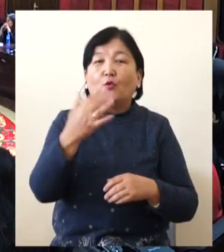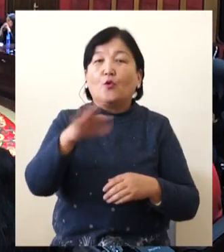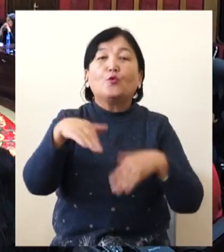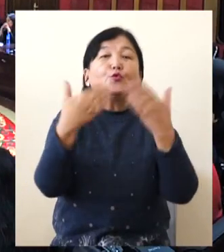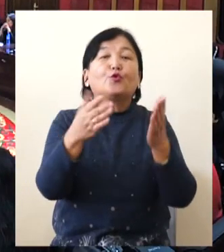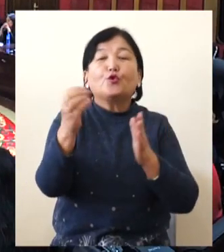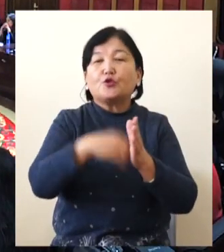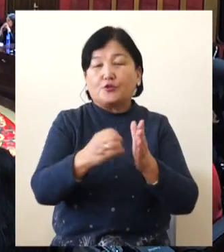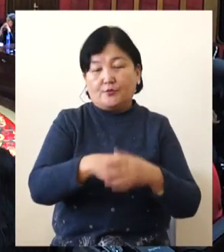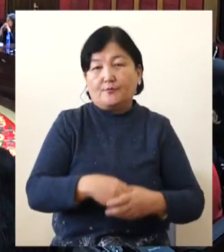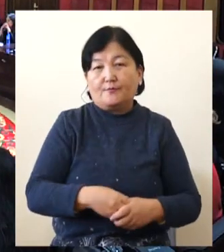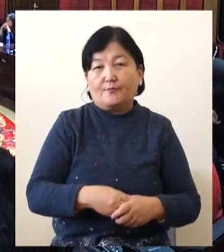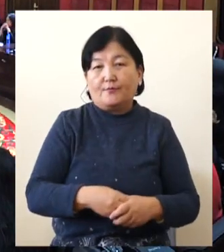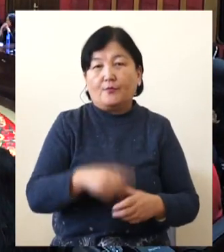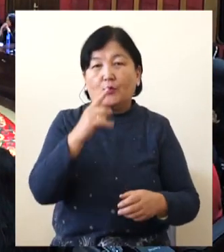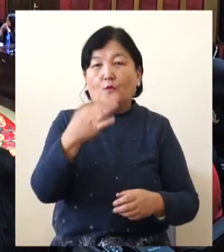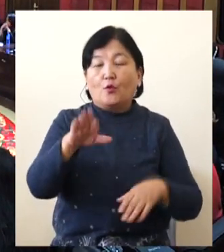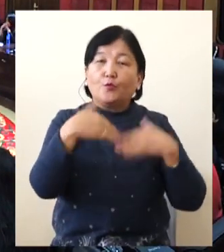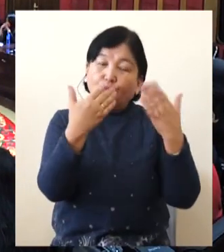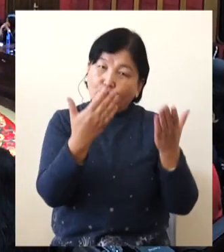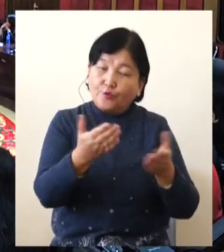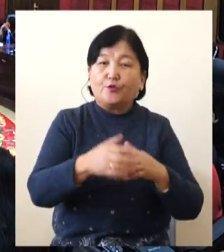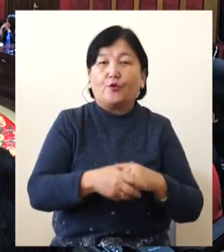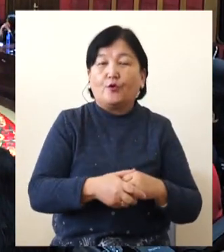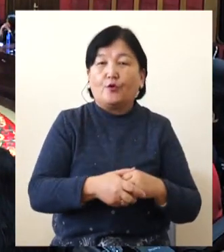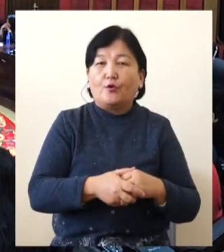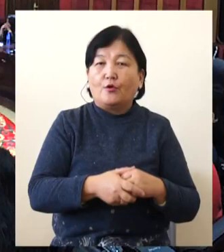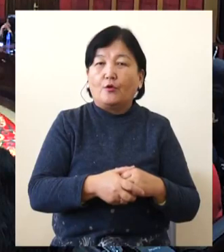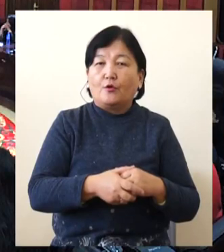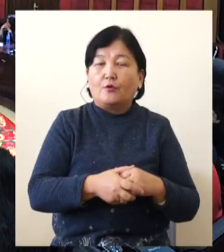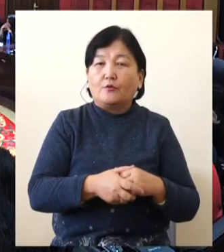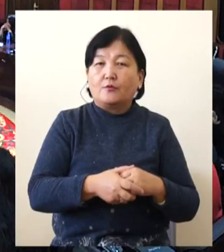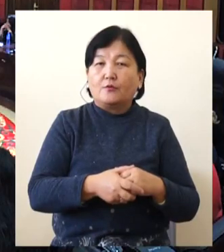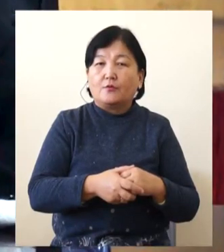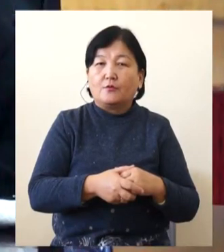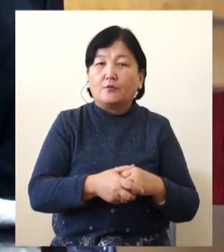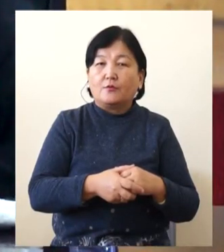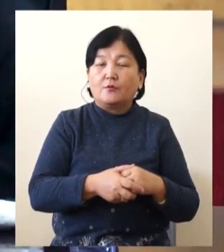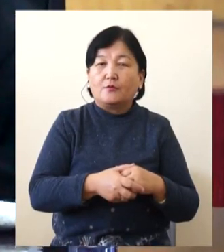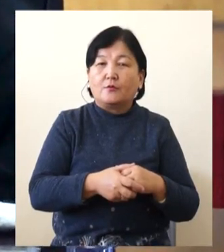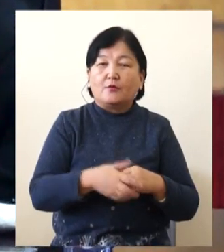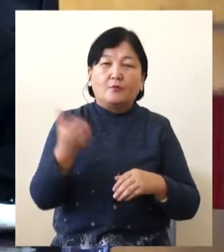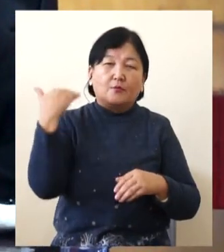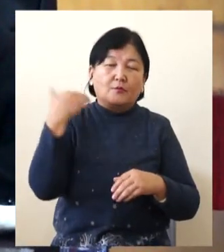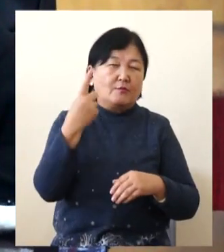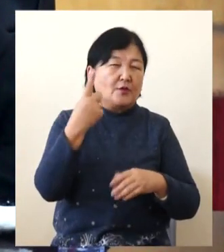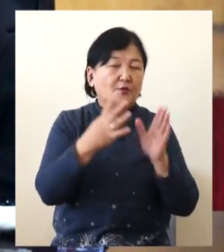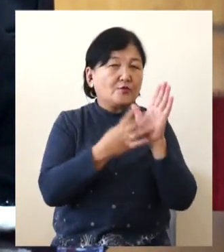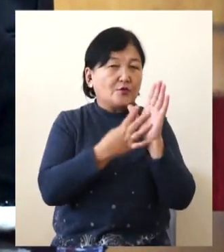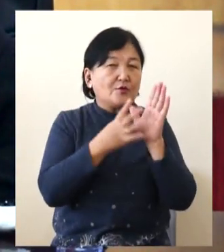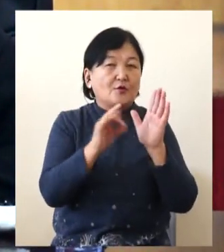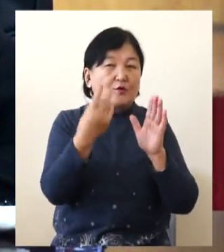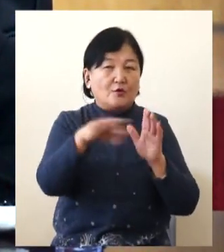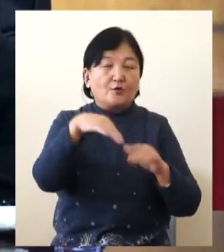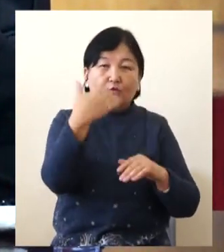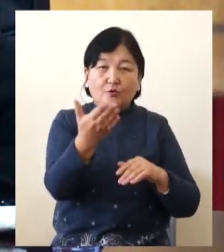хөвчлөх ёстой. А хувьчлагта ер нь бид нар нөгөө 90-аад онд хувьчилсан чинь ердөөс нэг хүн